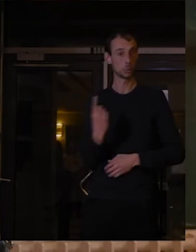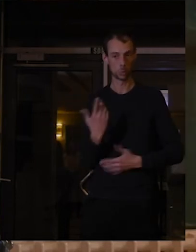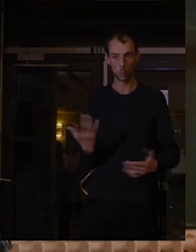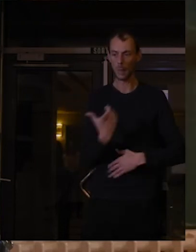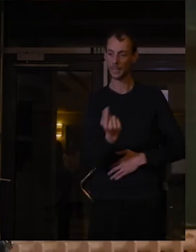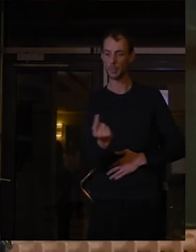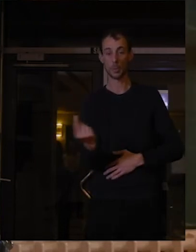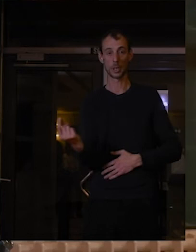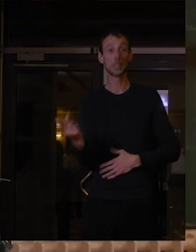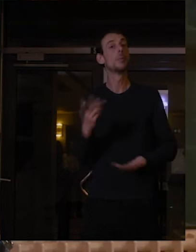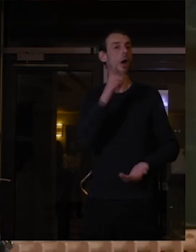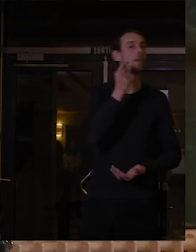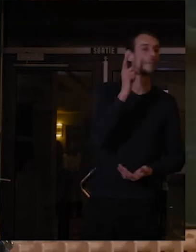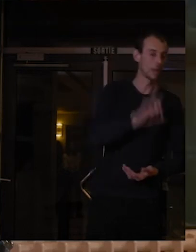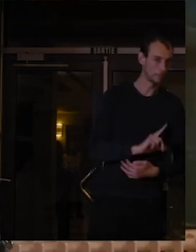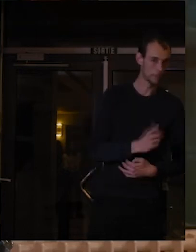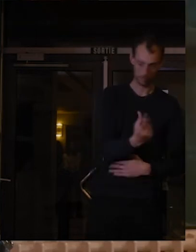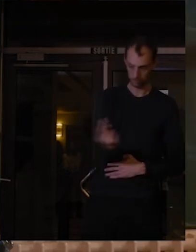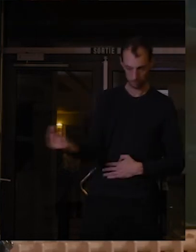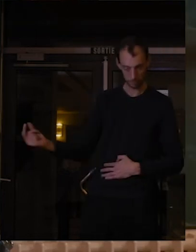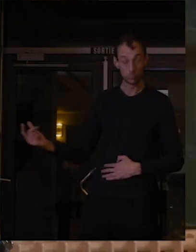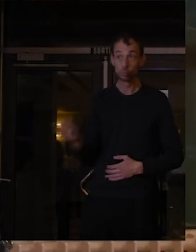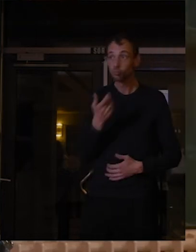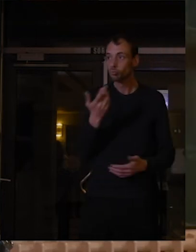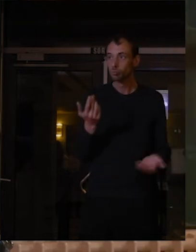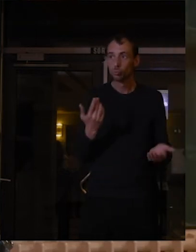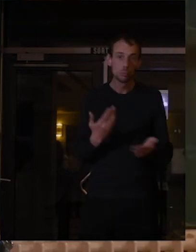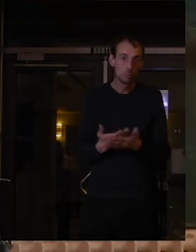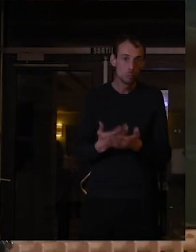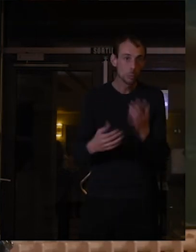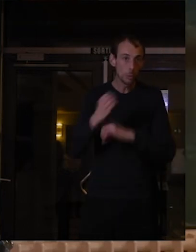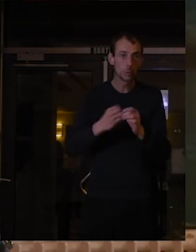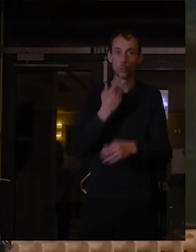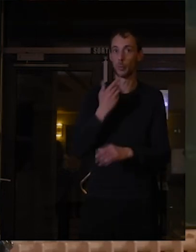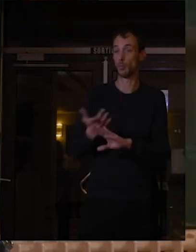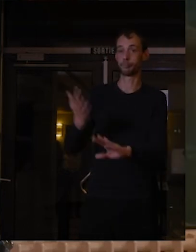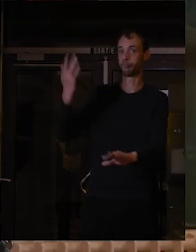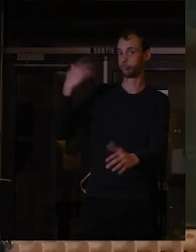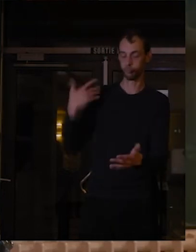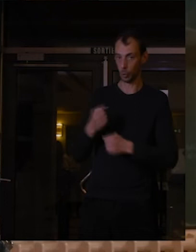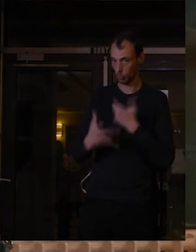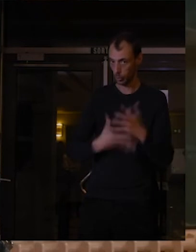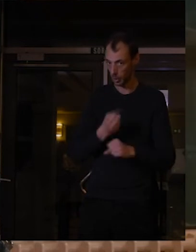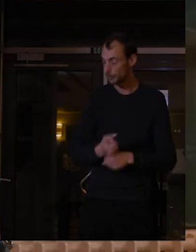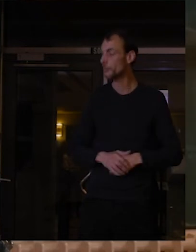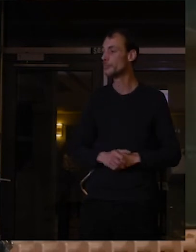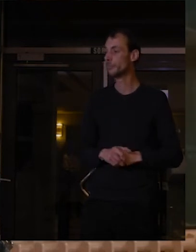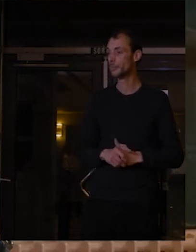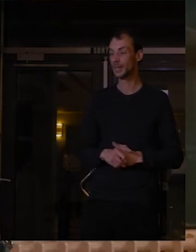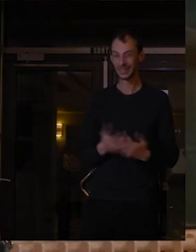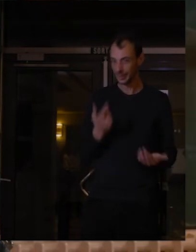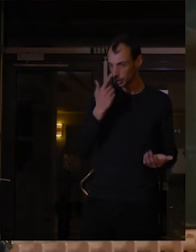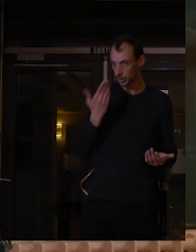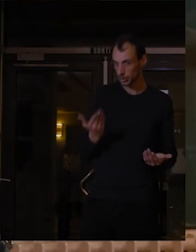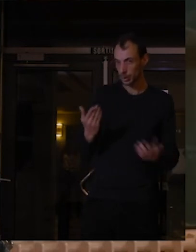homme-femme. Ça a lieu depuis des années. C'est important, effectivement, qu'il y ait cette